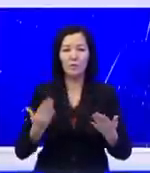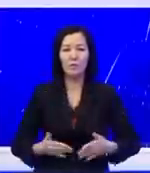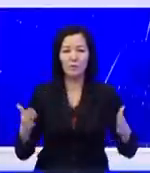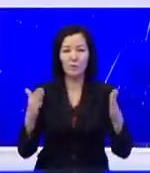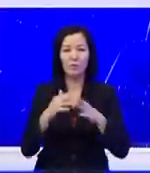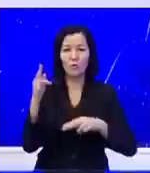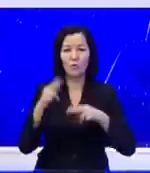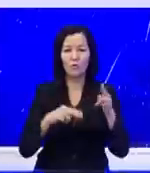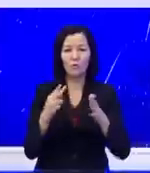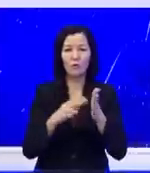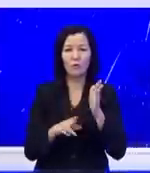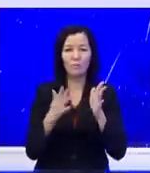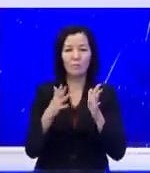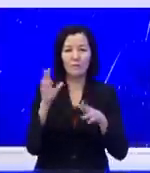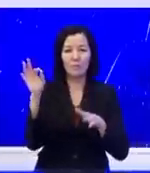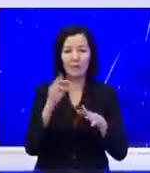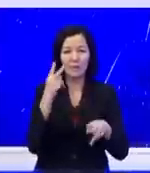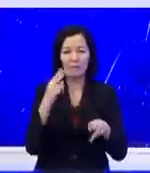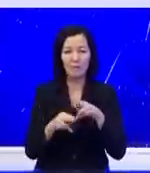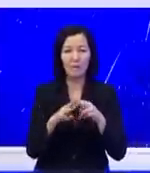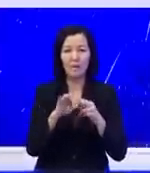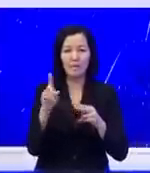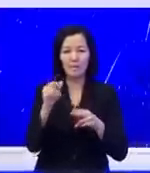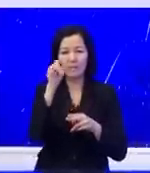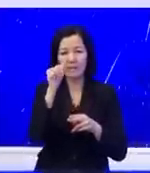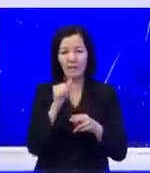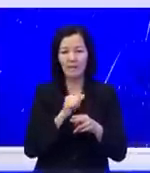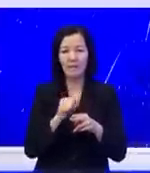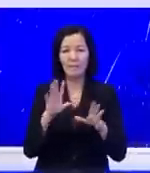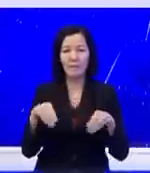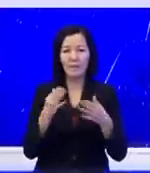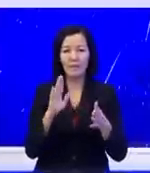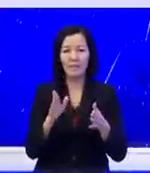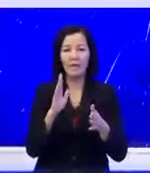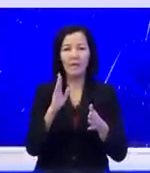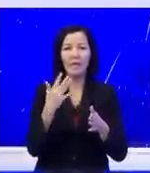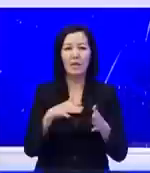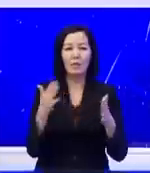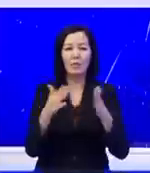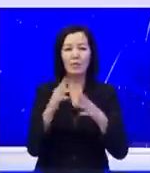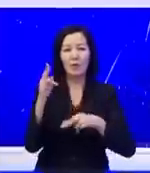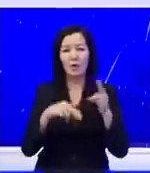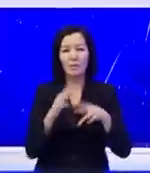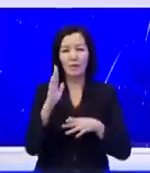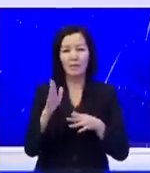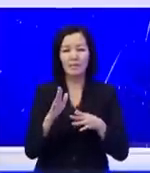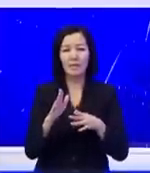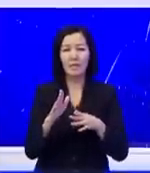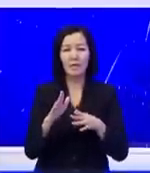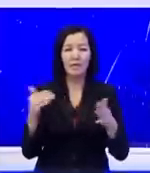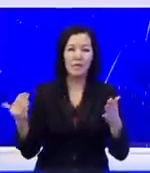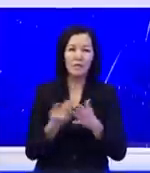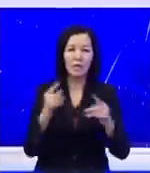құрылысы 75%-ға бітіп тұр. Тамыз айында пайдалануға беріледі. Алда тағы 50 үйдің қабырғасы саланбақ. Ал